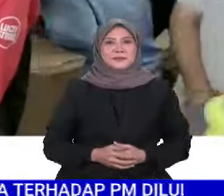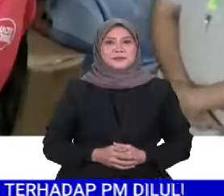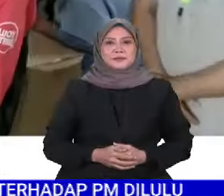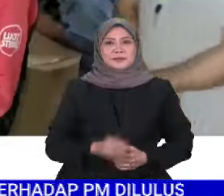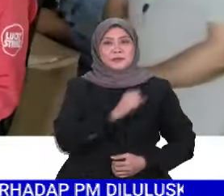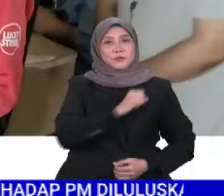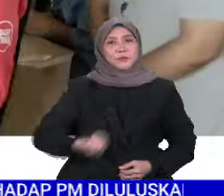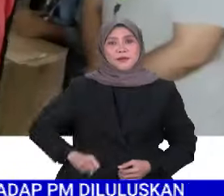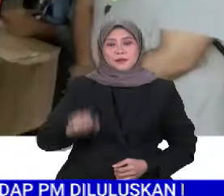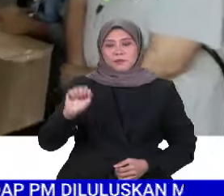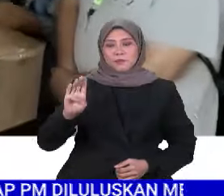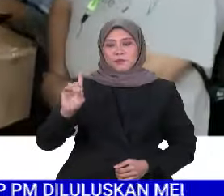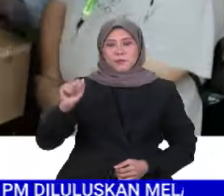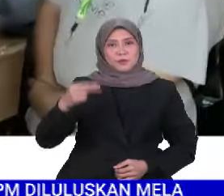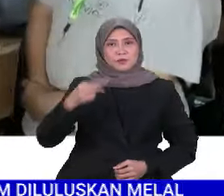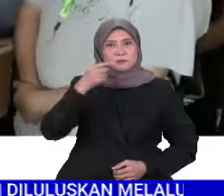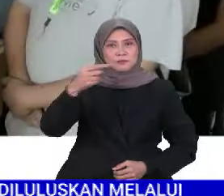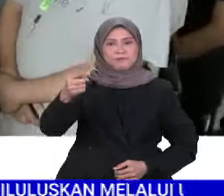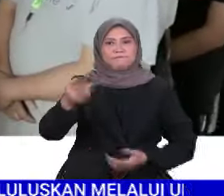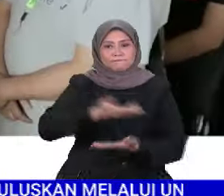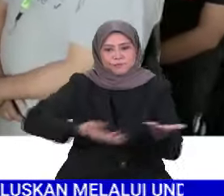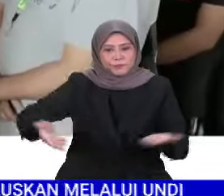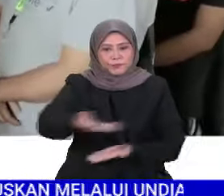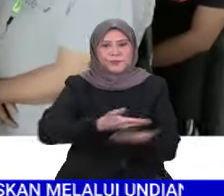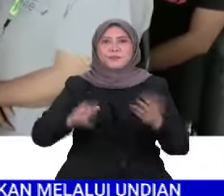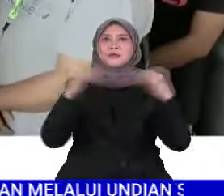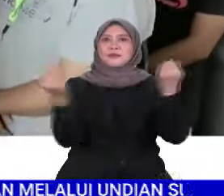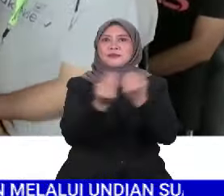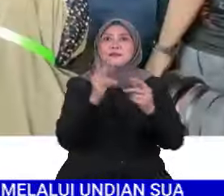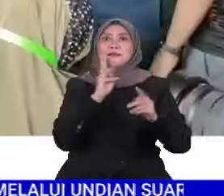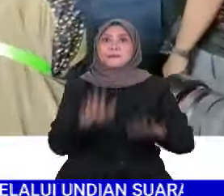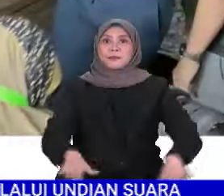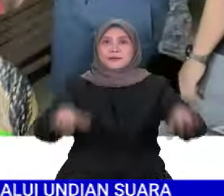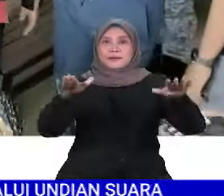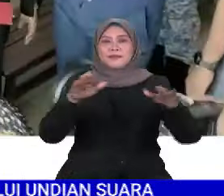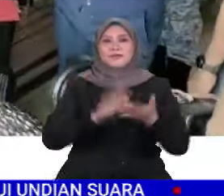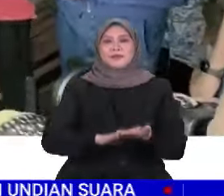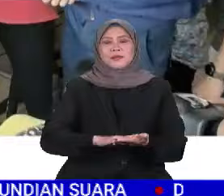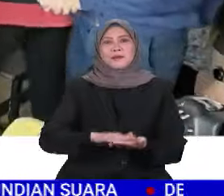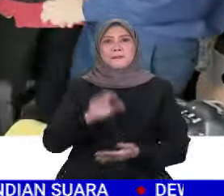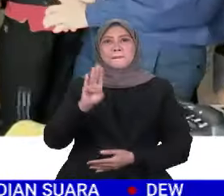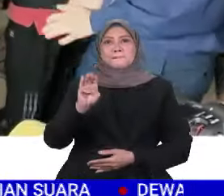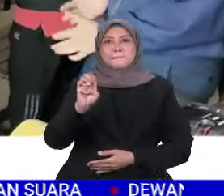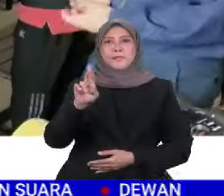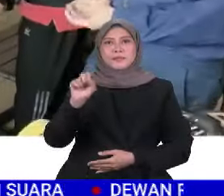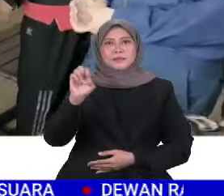bersabar. Al-Sultan Abdullah bertitah demikian selepas menyantuni penduduk terjejas banjir di PPS Sekolah Kebangsaan